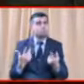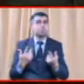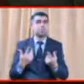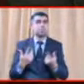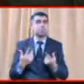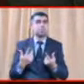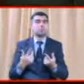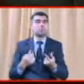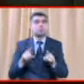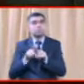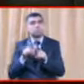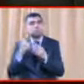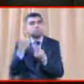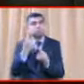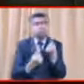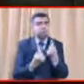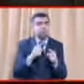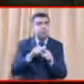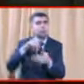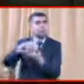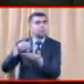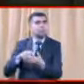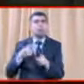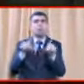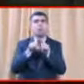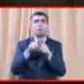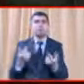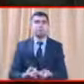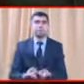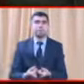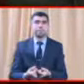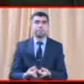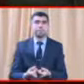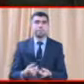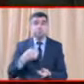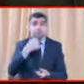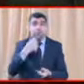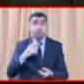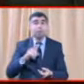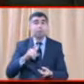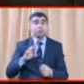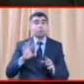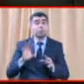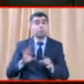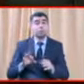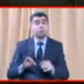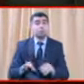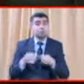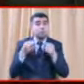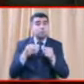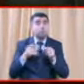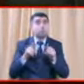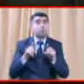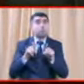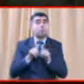كنقولوا باقي الجهات. هذا اللي بغيت نقول لكم. وكاين هناك الى كنا نقولوا واحد النوع